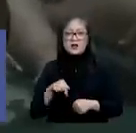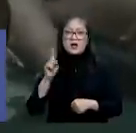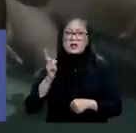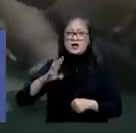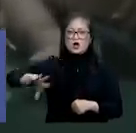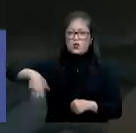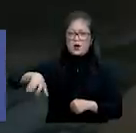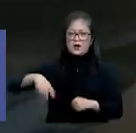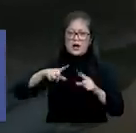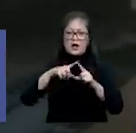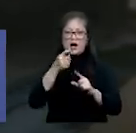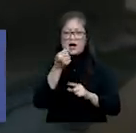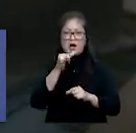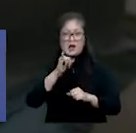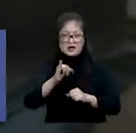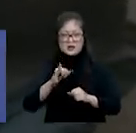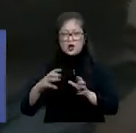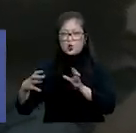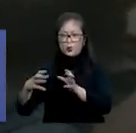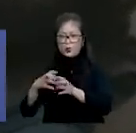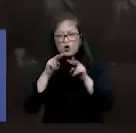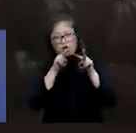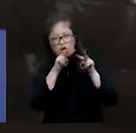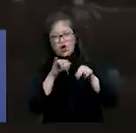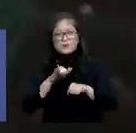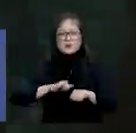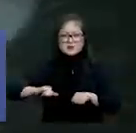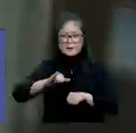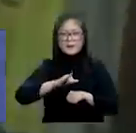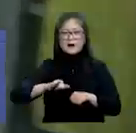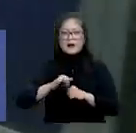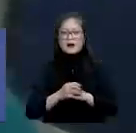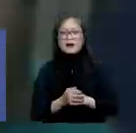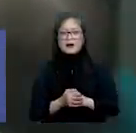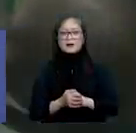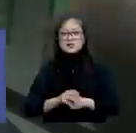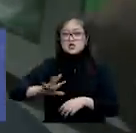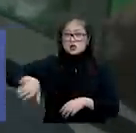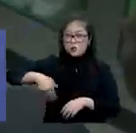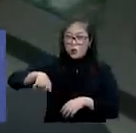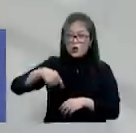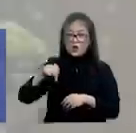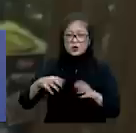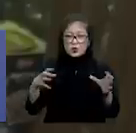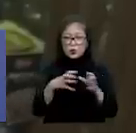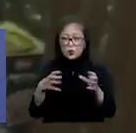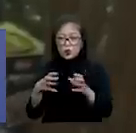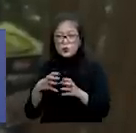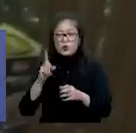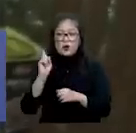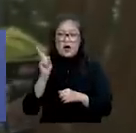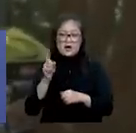nonton bareng namun kali ini ibunda ernando Ari tidak ikut serta karena tengah menjalankan ibadah umroh kalau